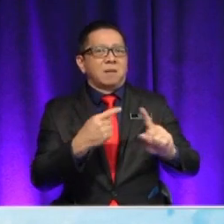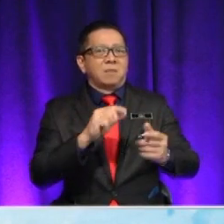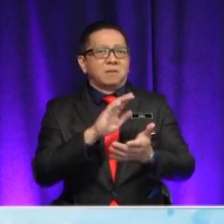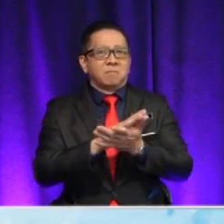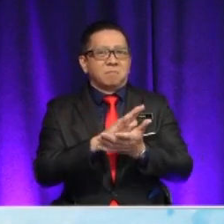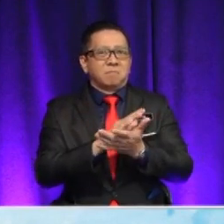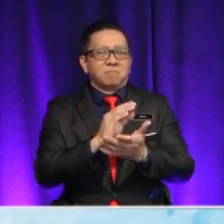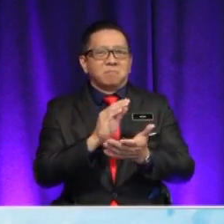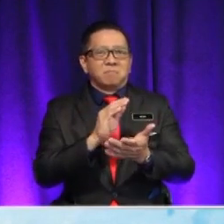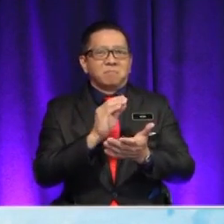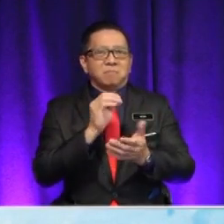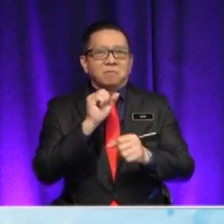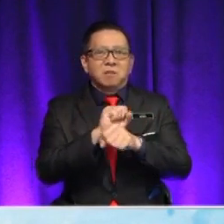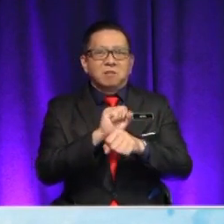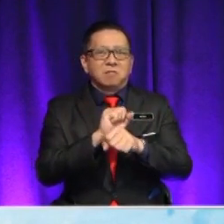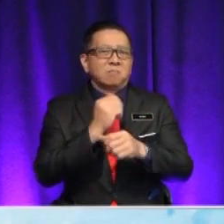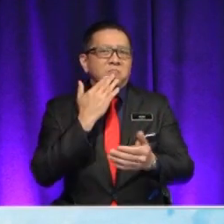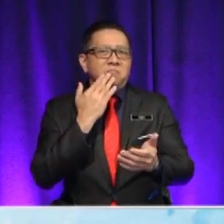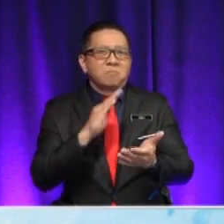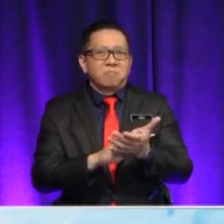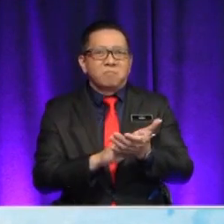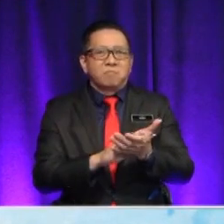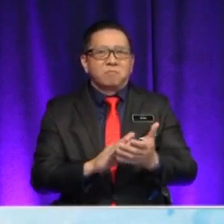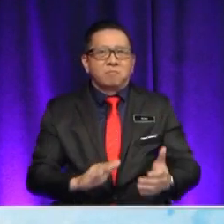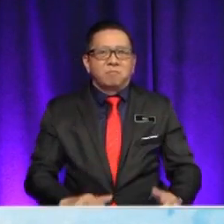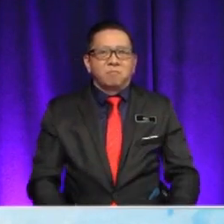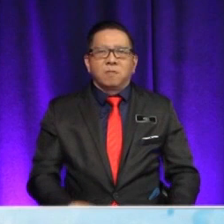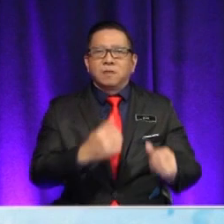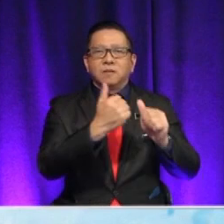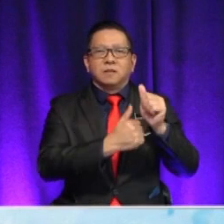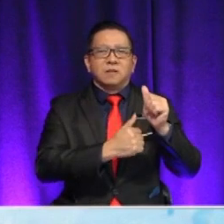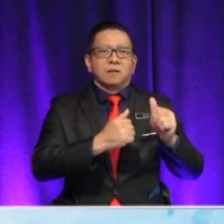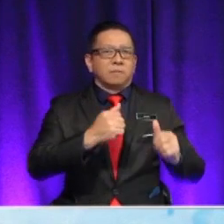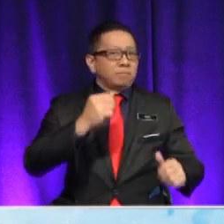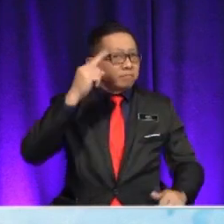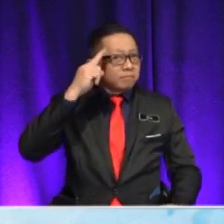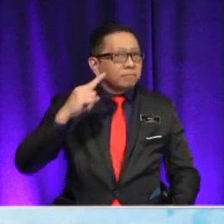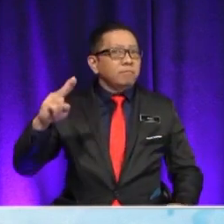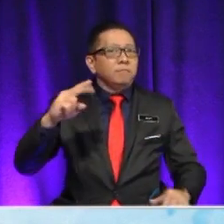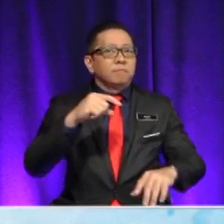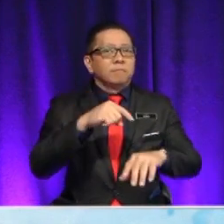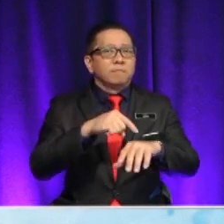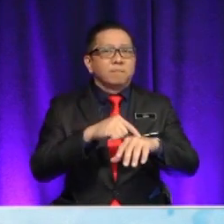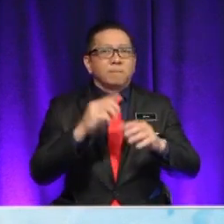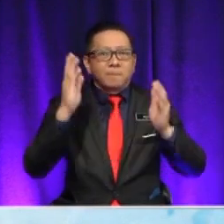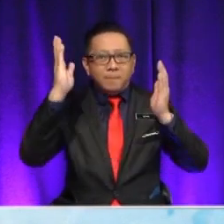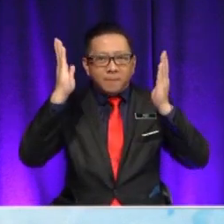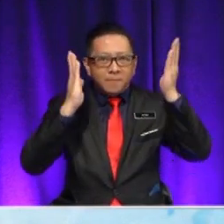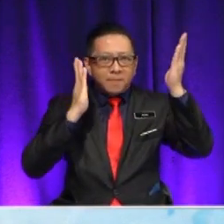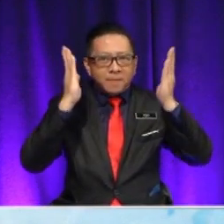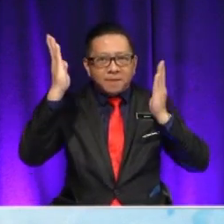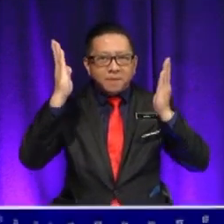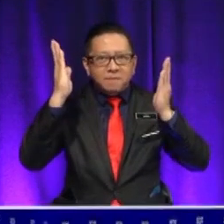Okey, betul tu apa yang dikatakan oleh Kasih Mira. Okey, setiap agama di Malaysia, okey, setiap agama